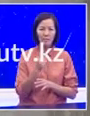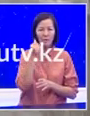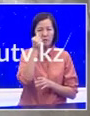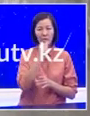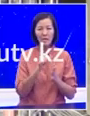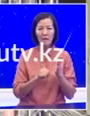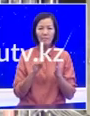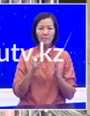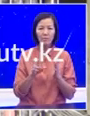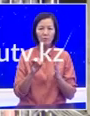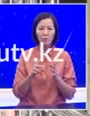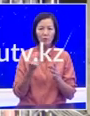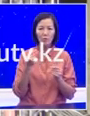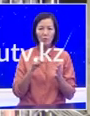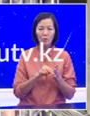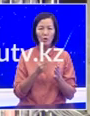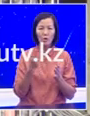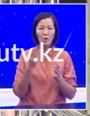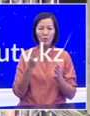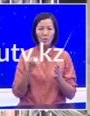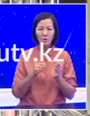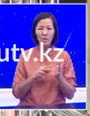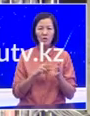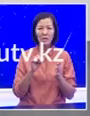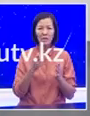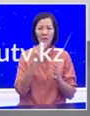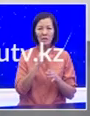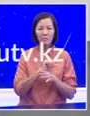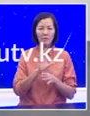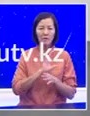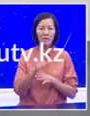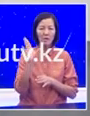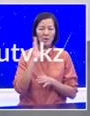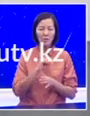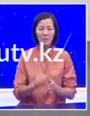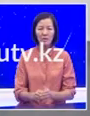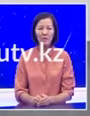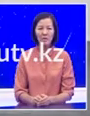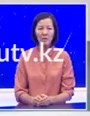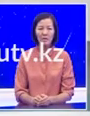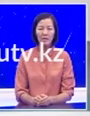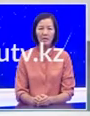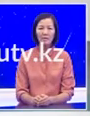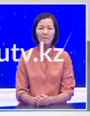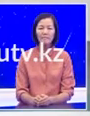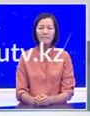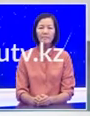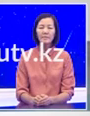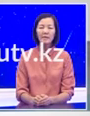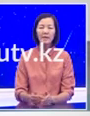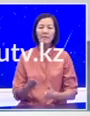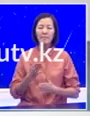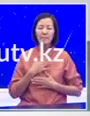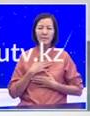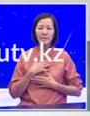тонна. Құны 4,7 миллиард теңге. Экспорт әлеуетті. Продукция мы отгружаем. Байын өнімді біз Тәжікстанға